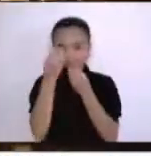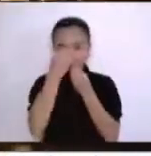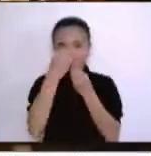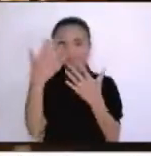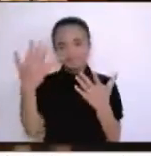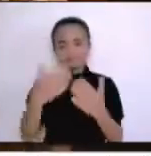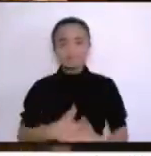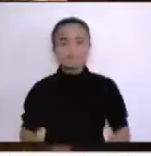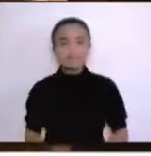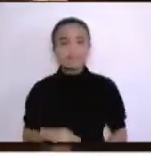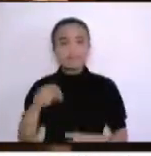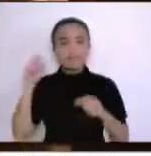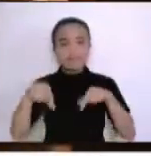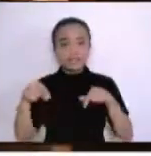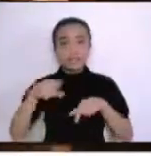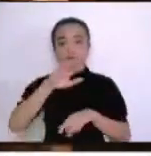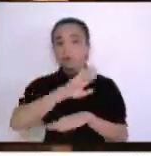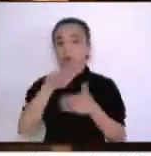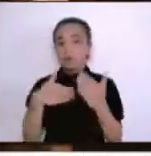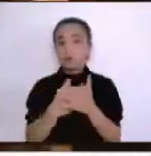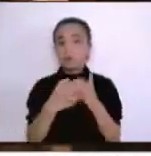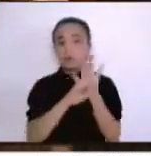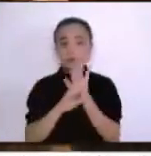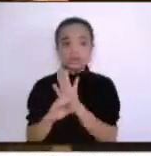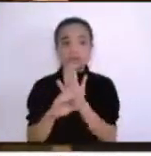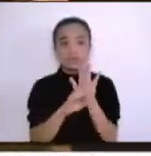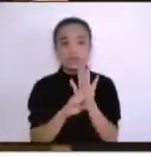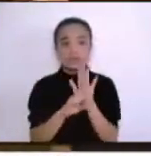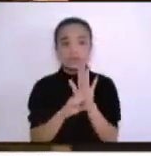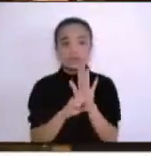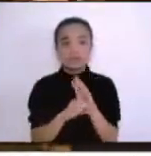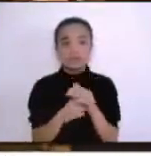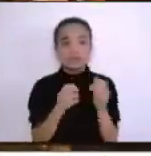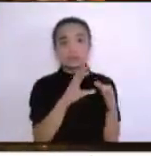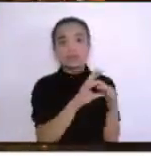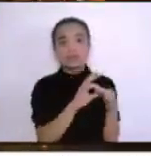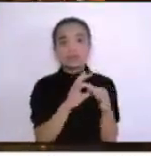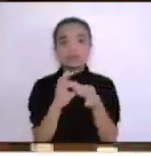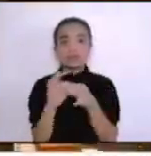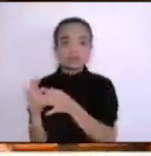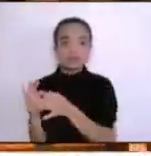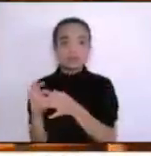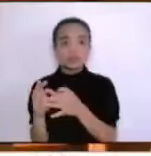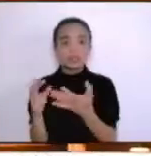This whole exhibit is an imagery, a kinetic imagery of hope.